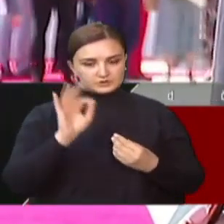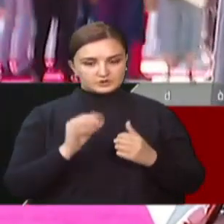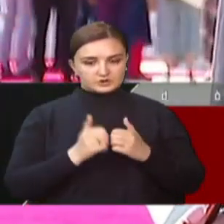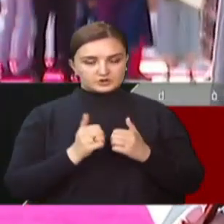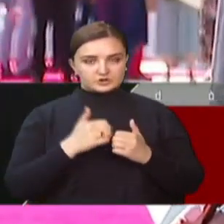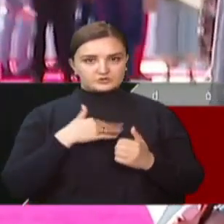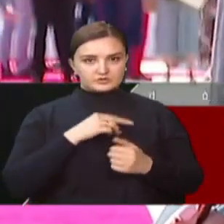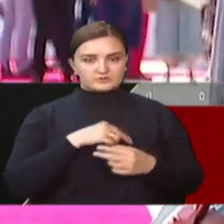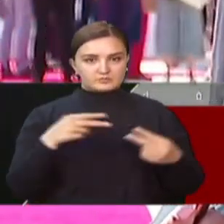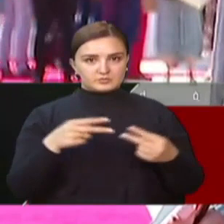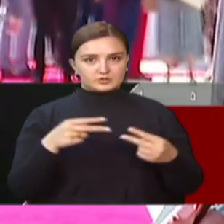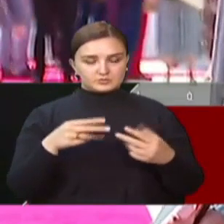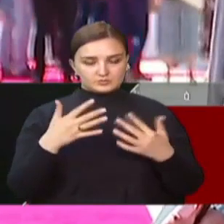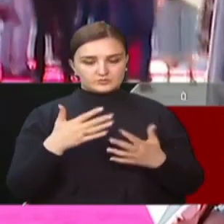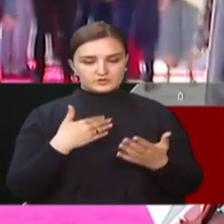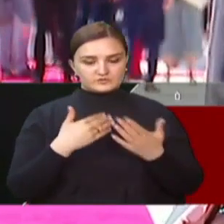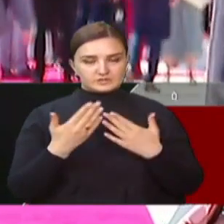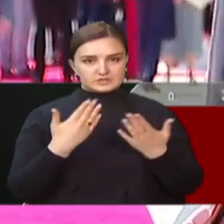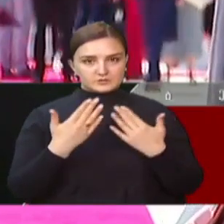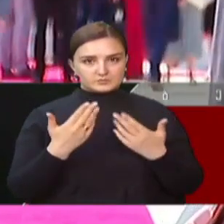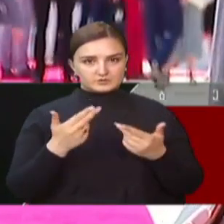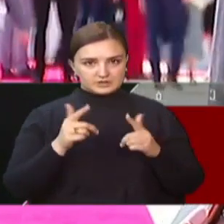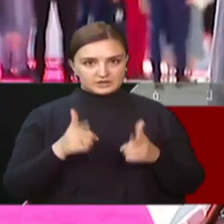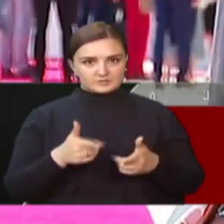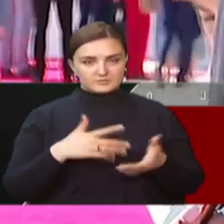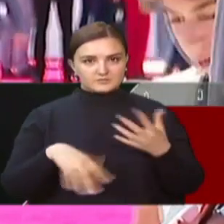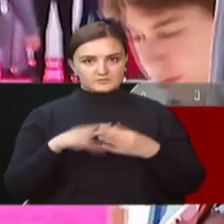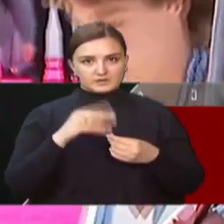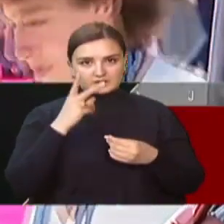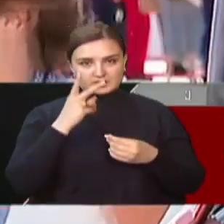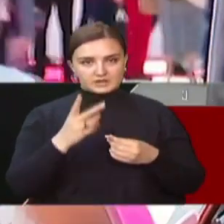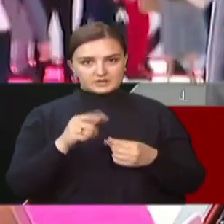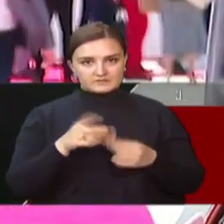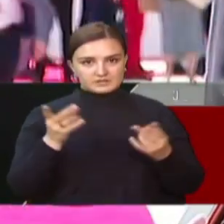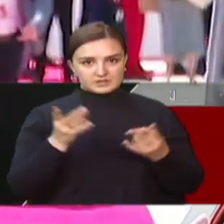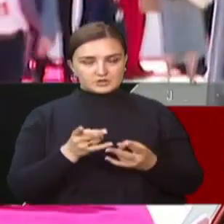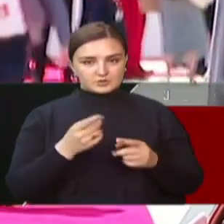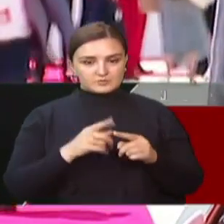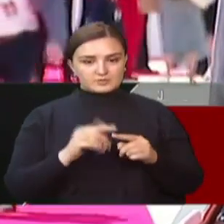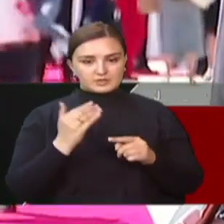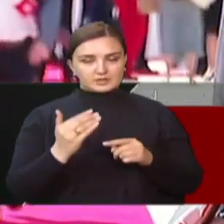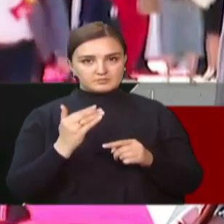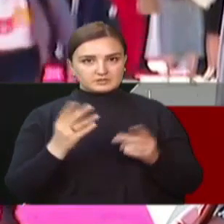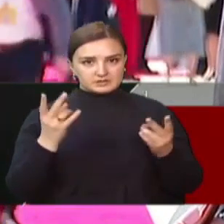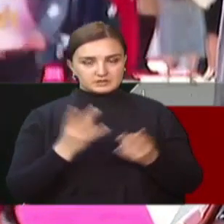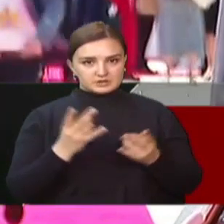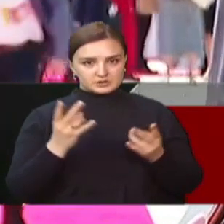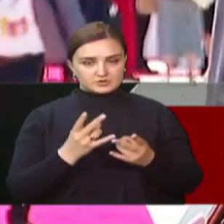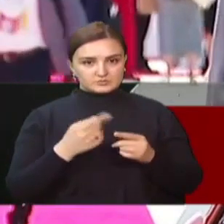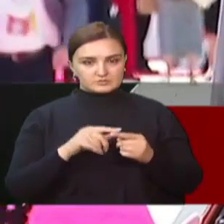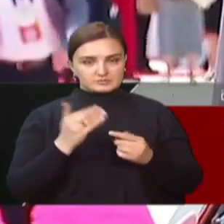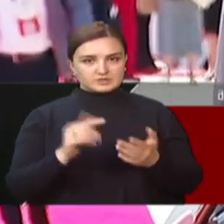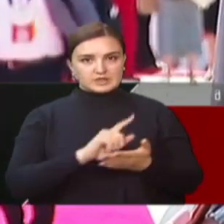ჩვენი პარტნიორებიც უკვე ჩვენ საუბრებში ეთანხმებიან და ყველა ხედავს საჭიროებას იმისი, რომ და იმის საჭიროების